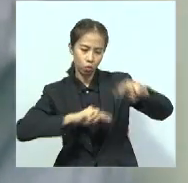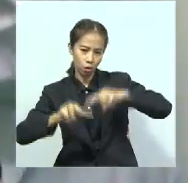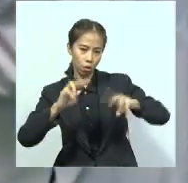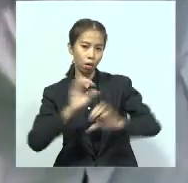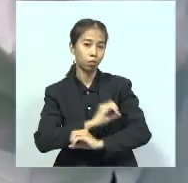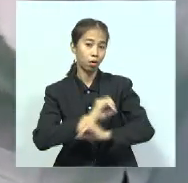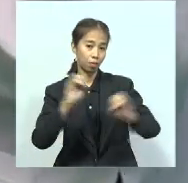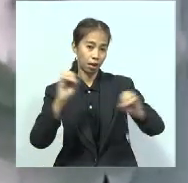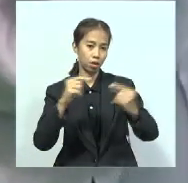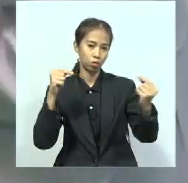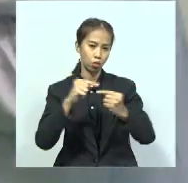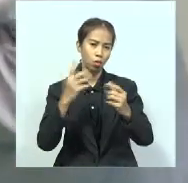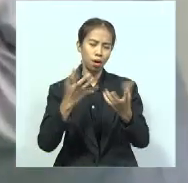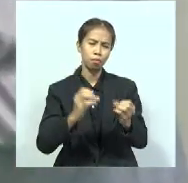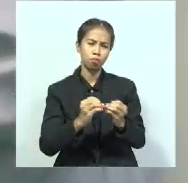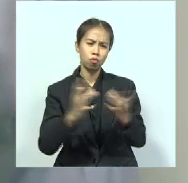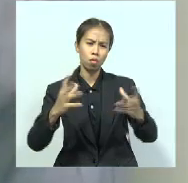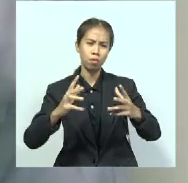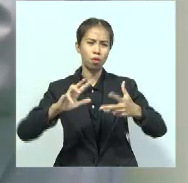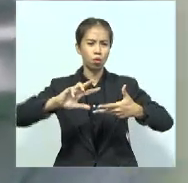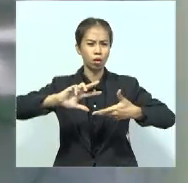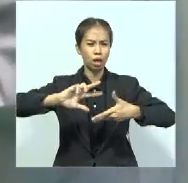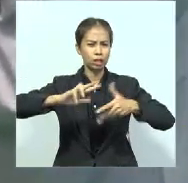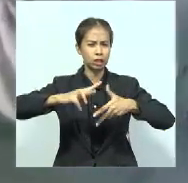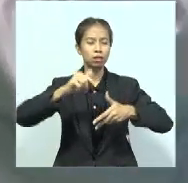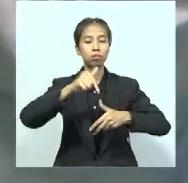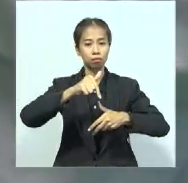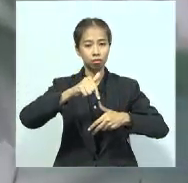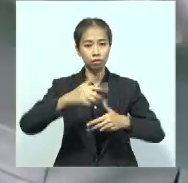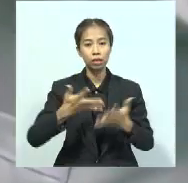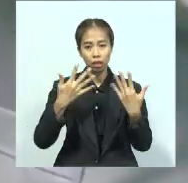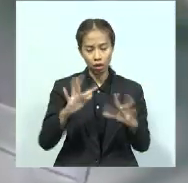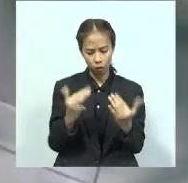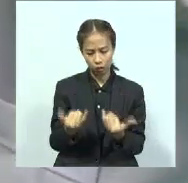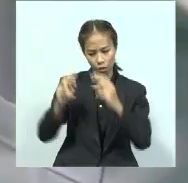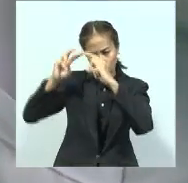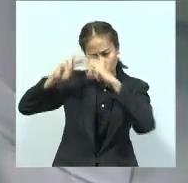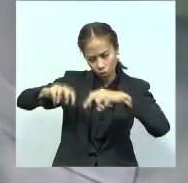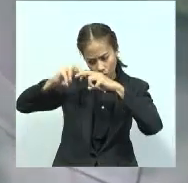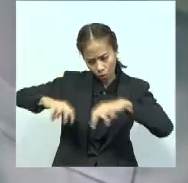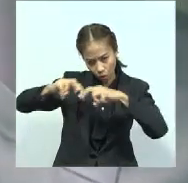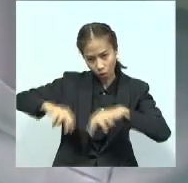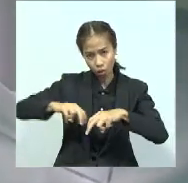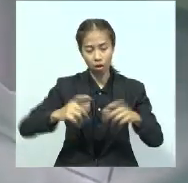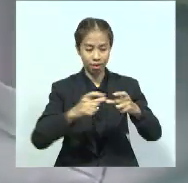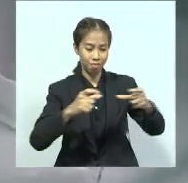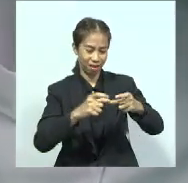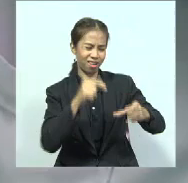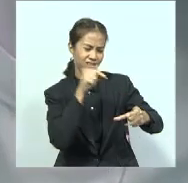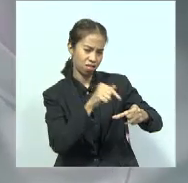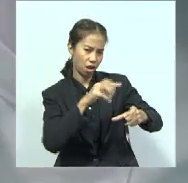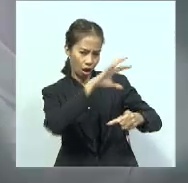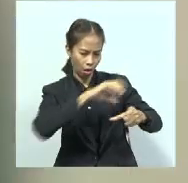ลอดภัยทางนิวเคลียร์และรังสีของประเทศได้เปิดเผยผลการวิเคราะห์สารจากบัตรพลังงานดังกล่าวพ